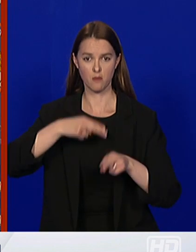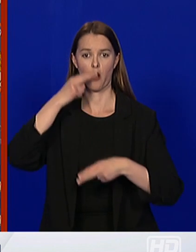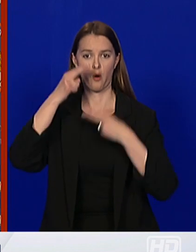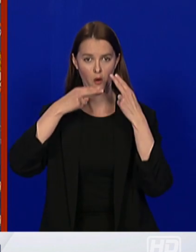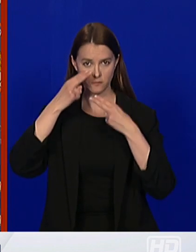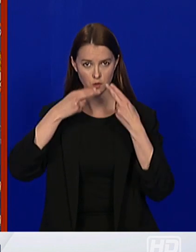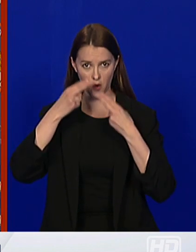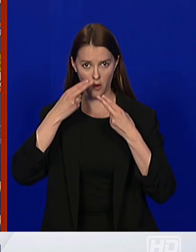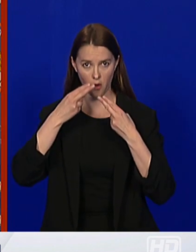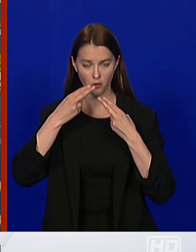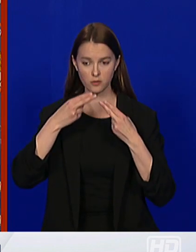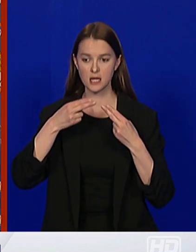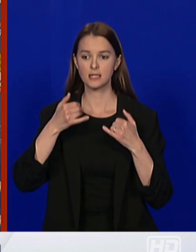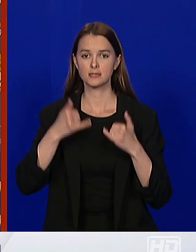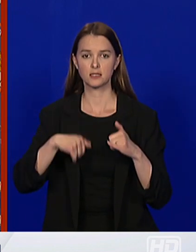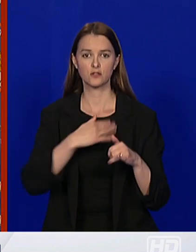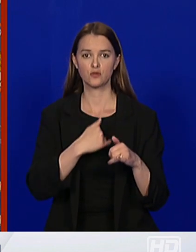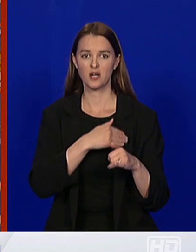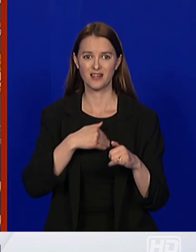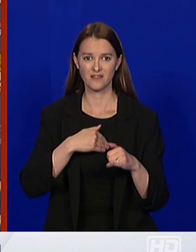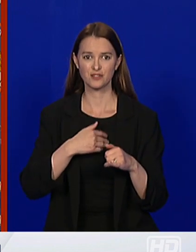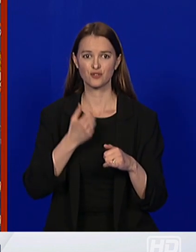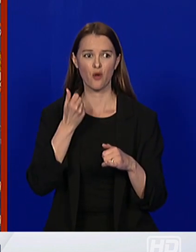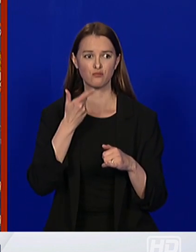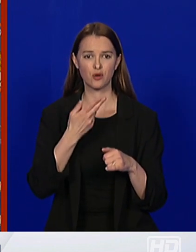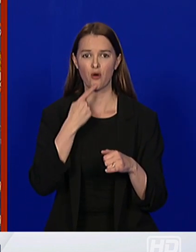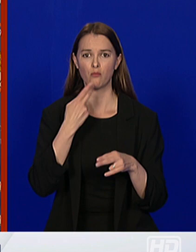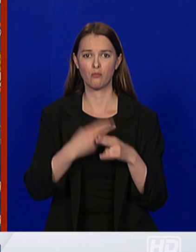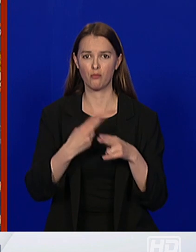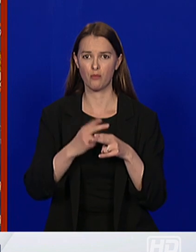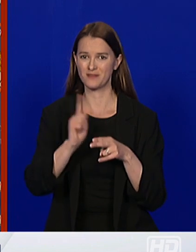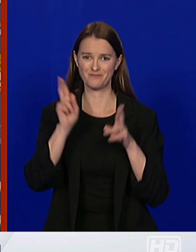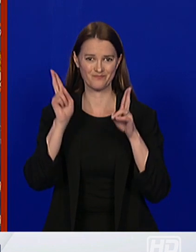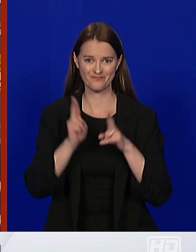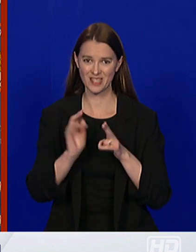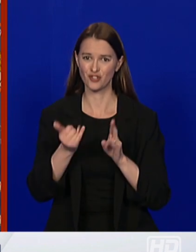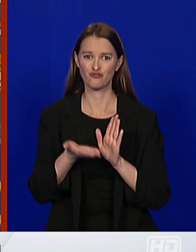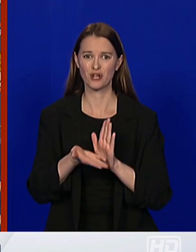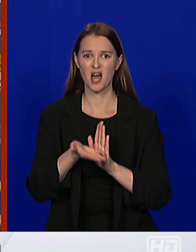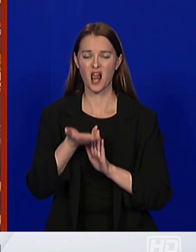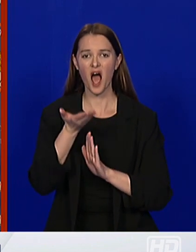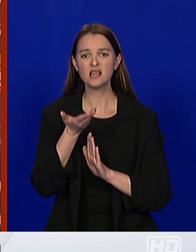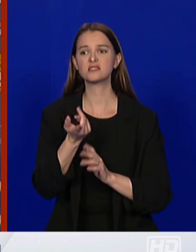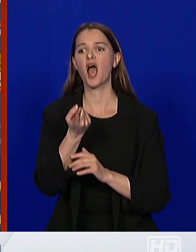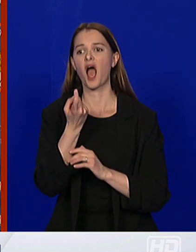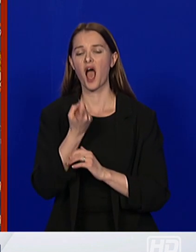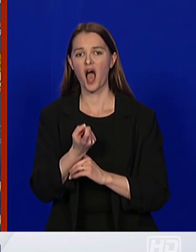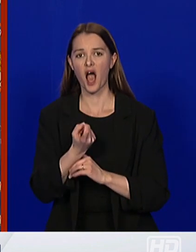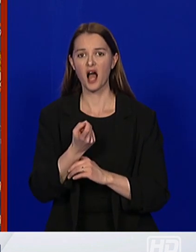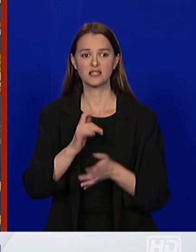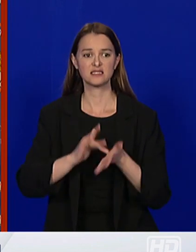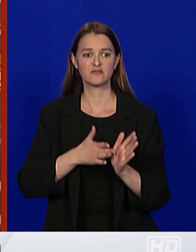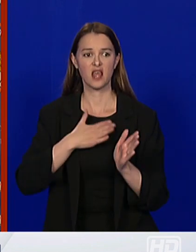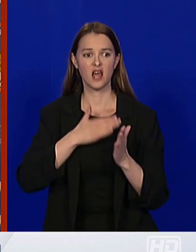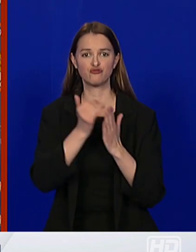broj oboljelih, on nažalost još uvijek raste, međutim sa svim našim mjerama, to